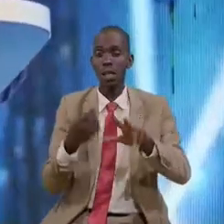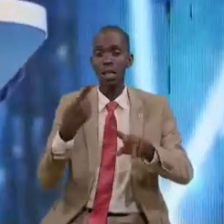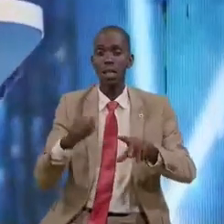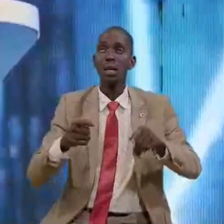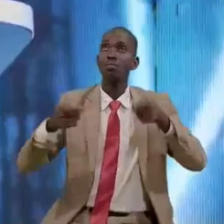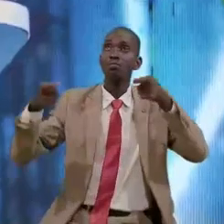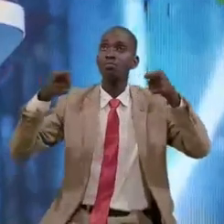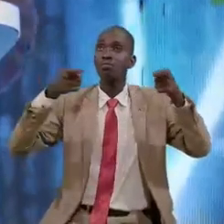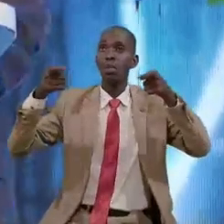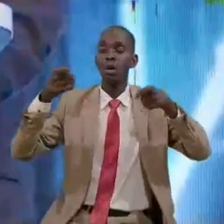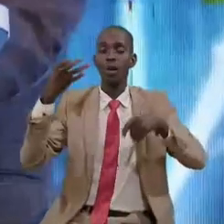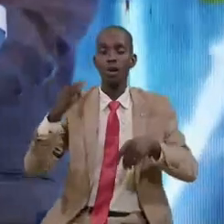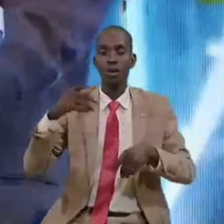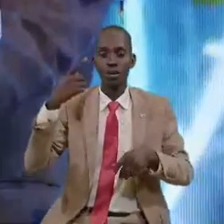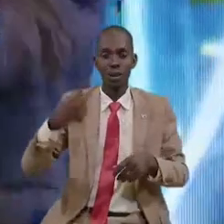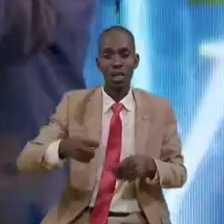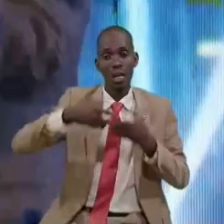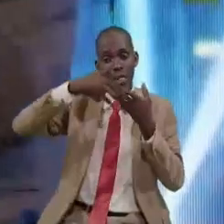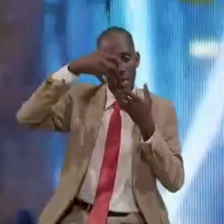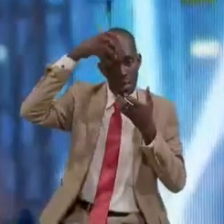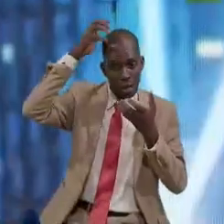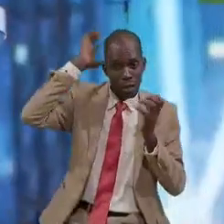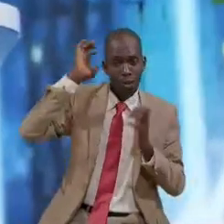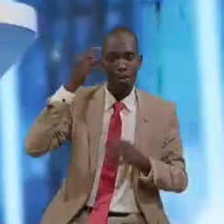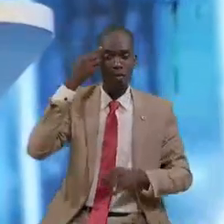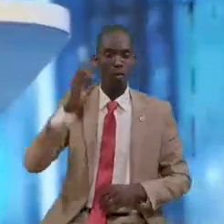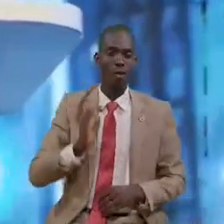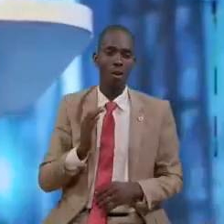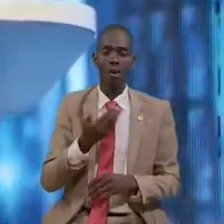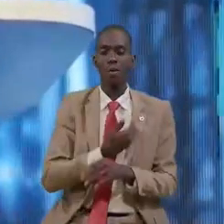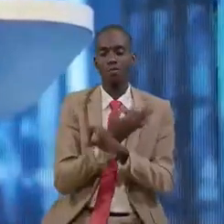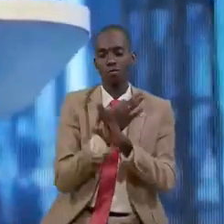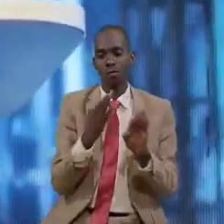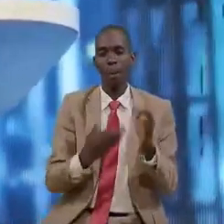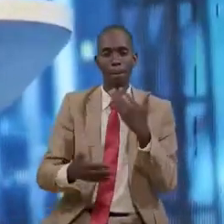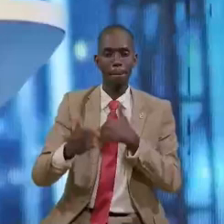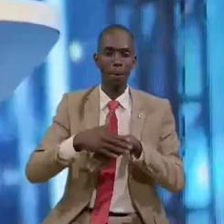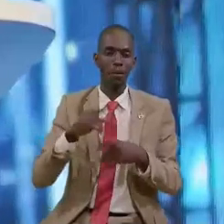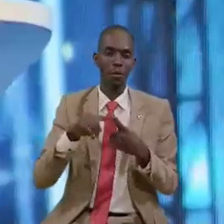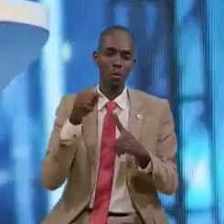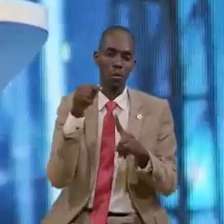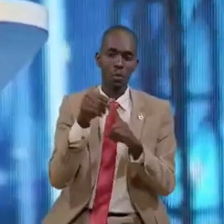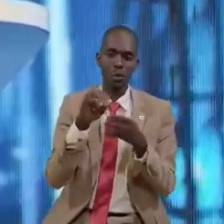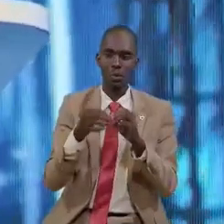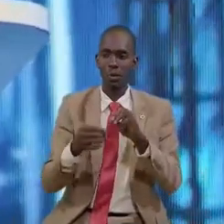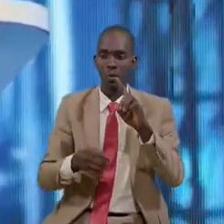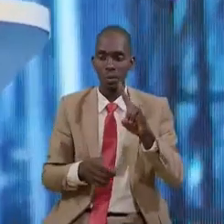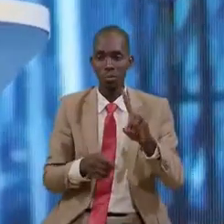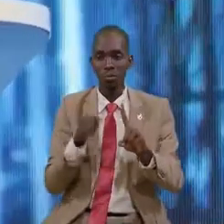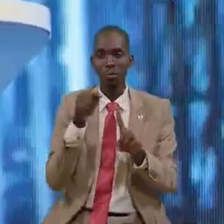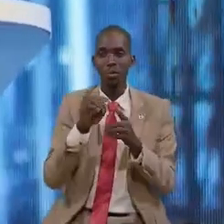règne du lion pour notre libération. Premier point, nous allons voir